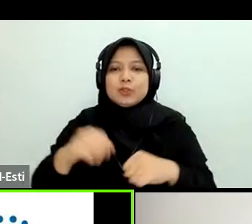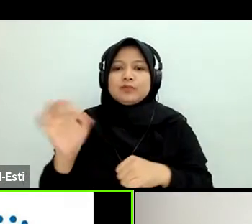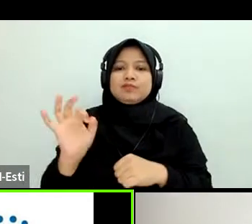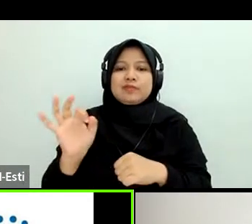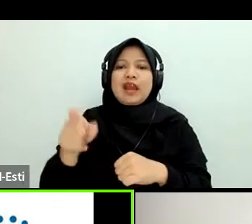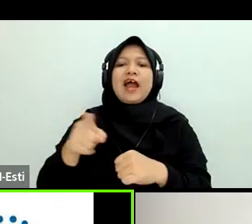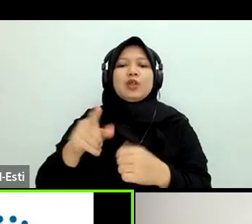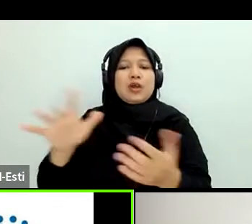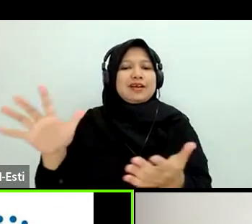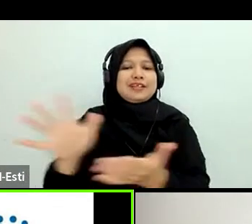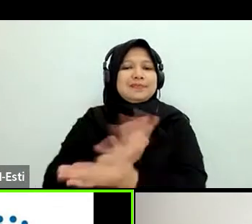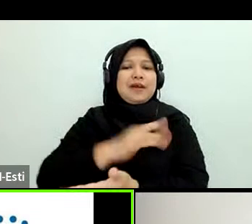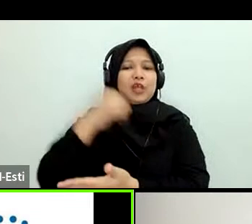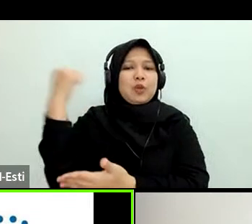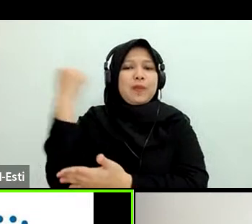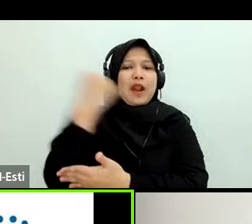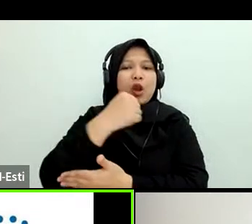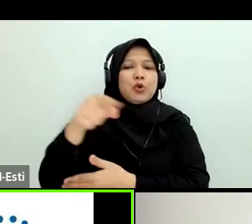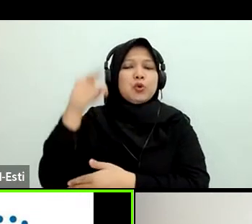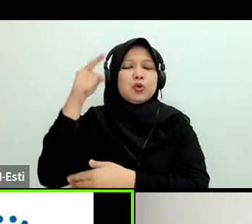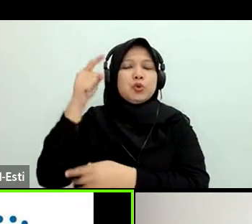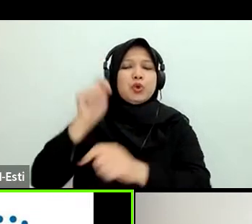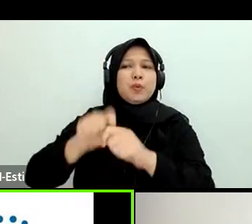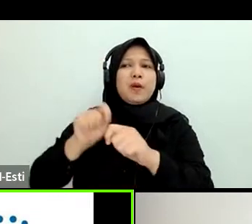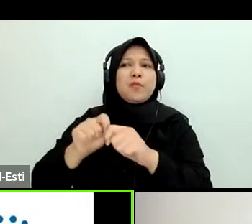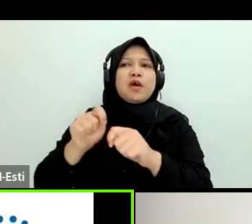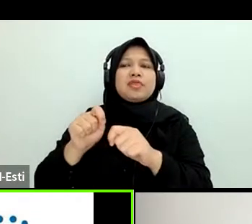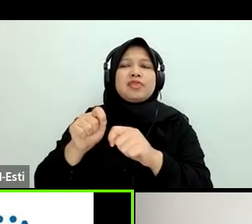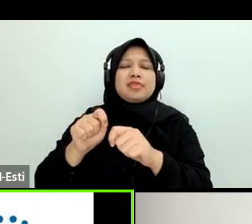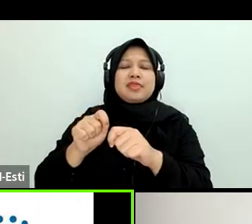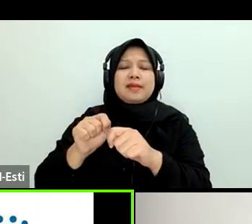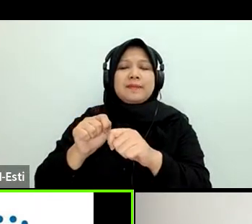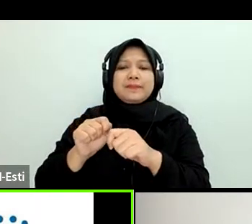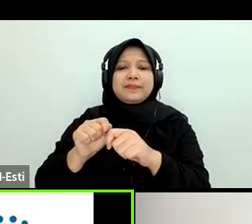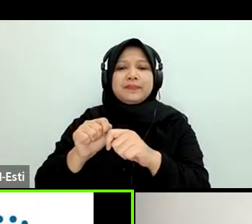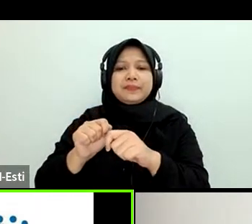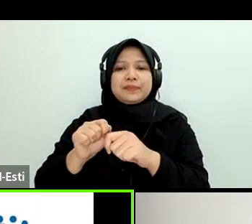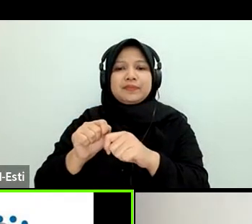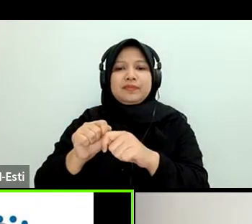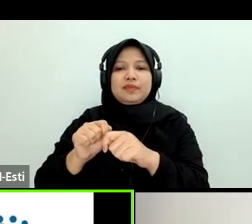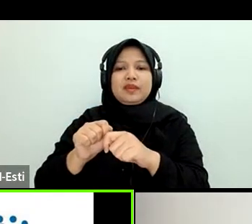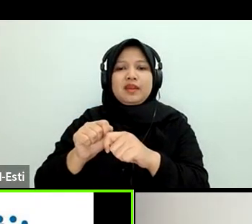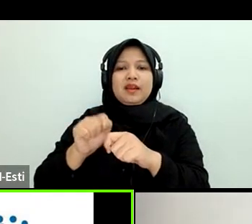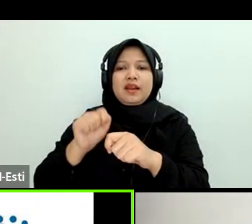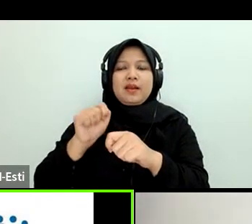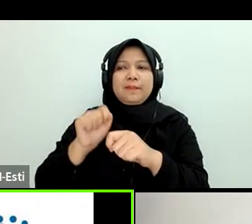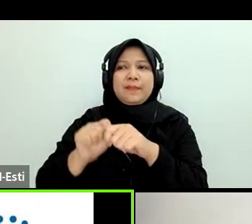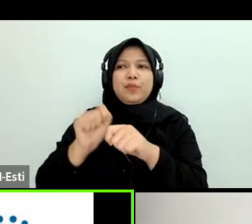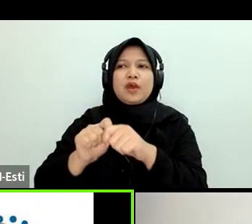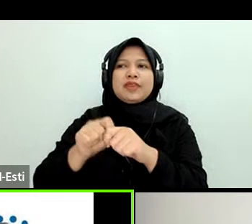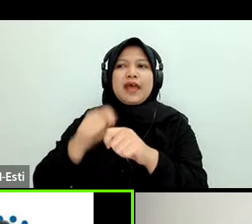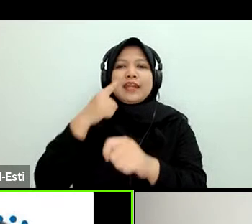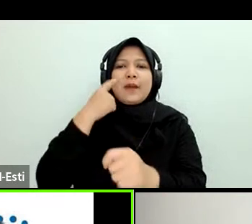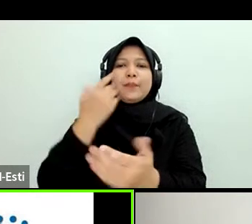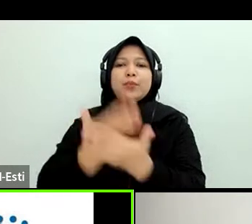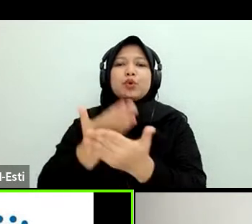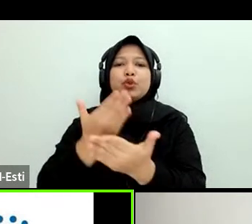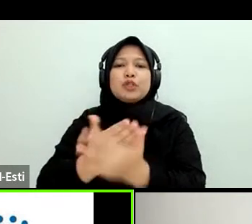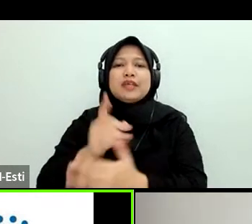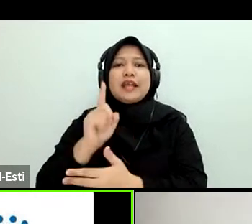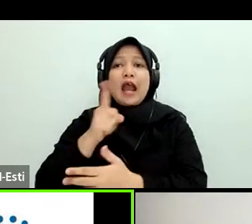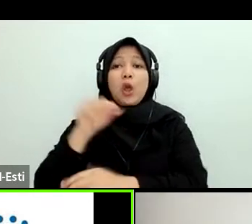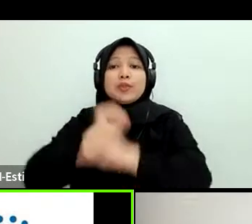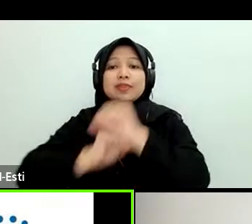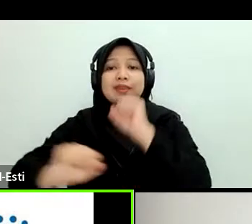untuk menciptakan situasi atau membangun bukti bahwa ini dengan persediaan